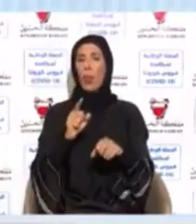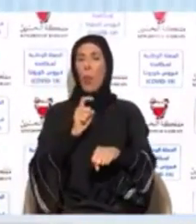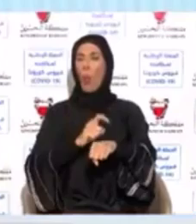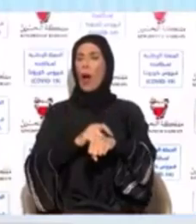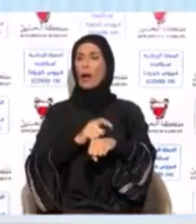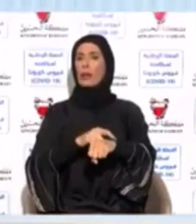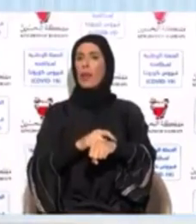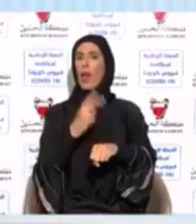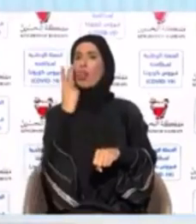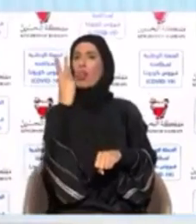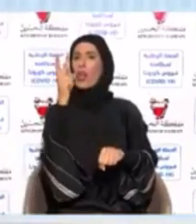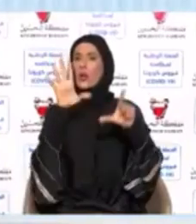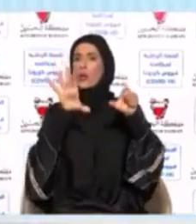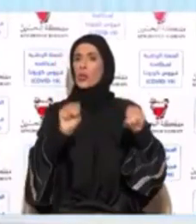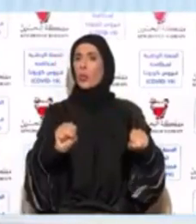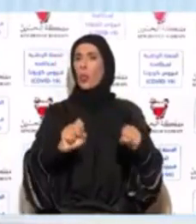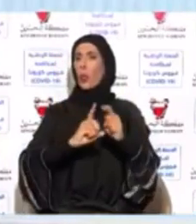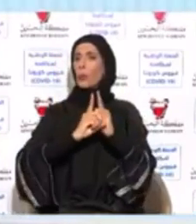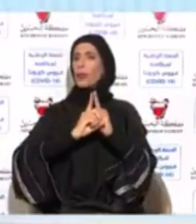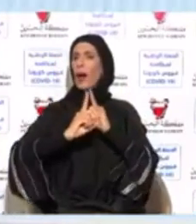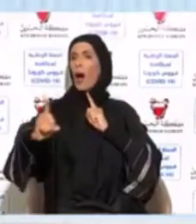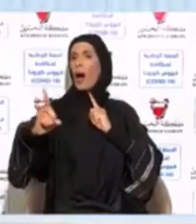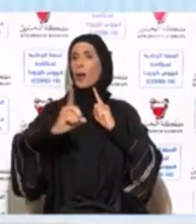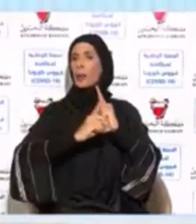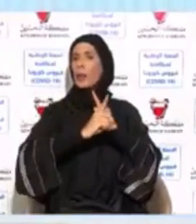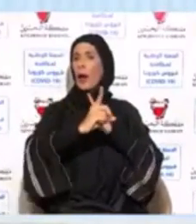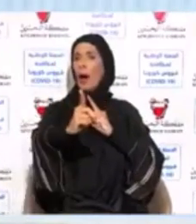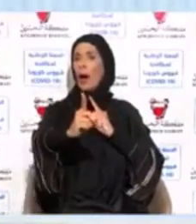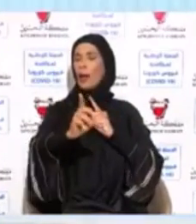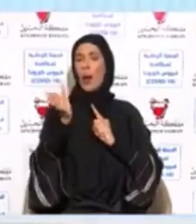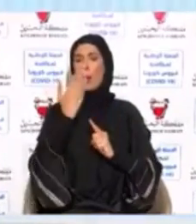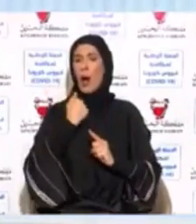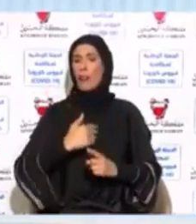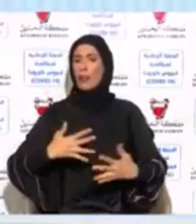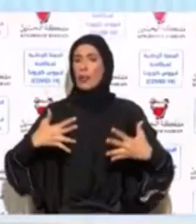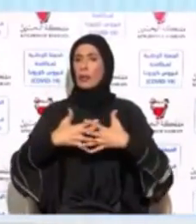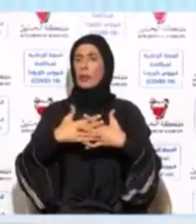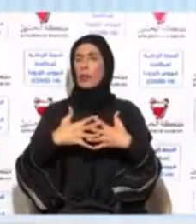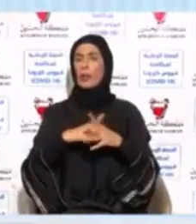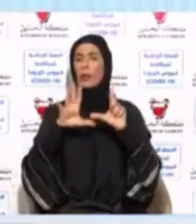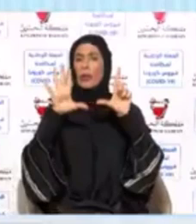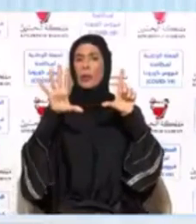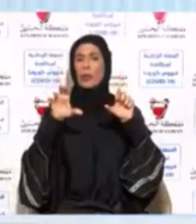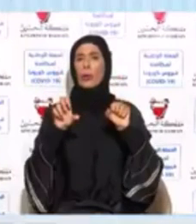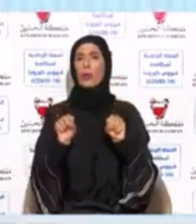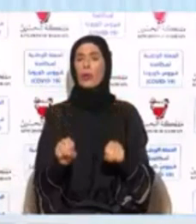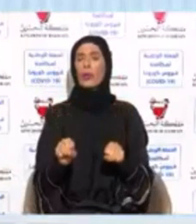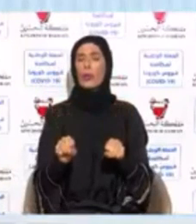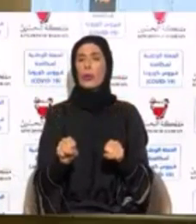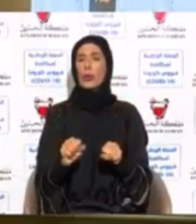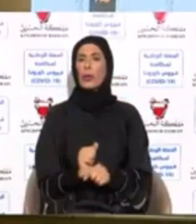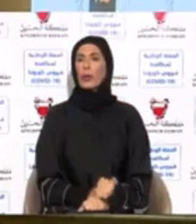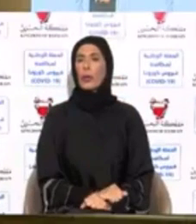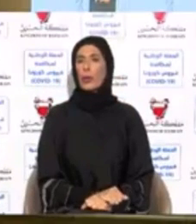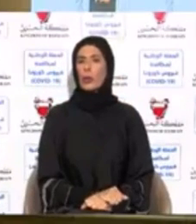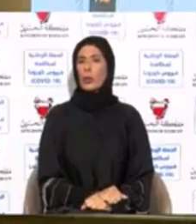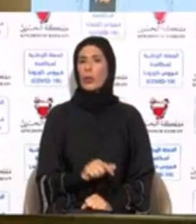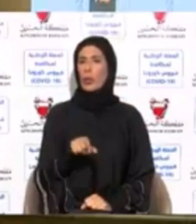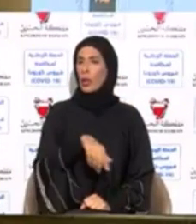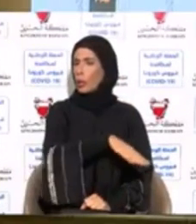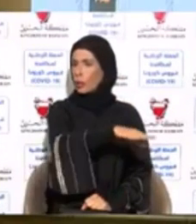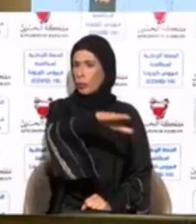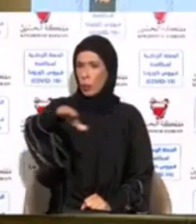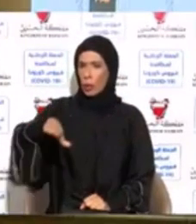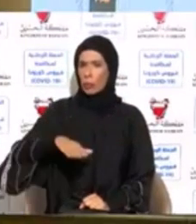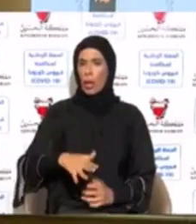المدة لتكون عندنا هدف واضح جدا، بأن في الأسبوعين القادمين ودنا أن يبتعد